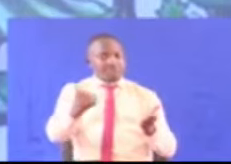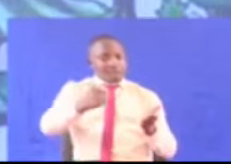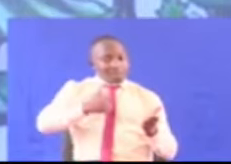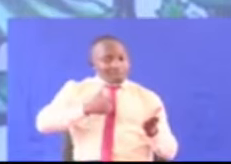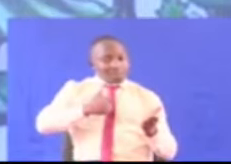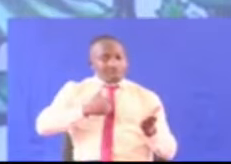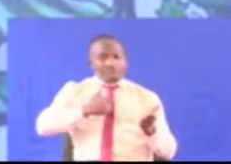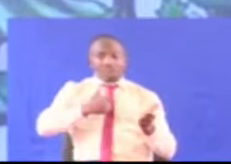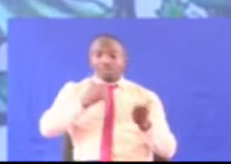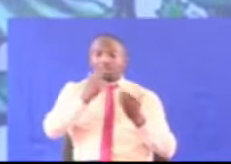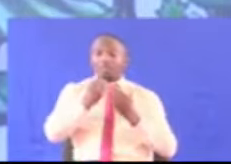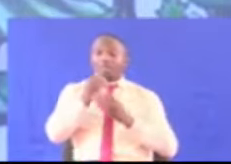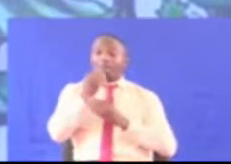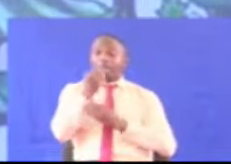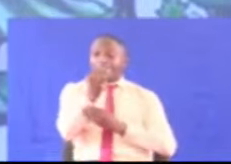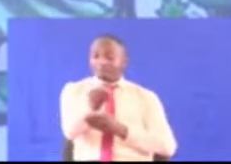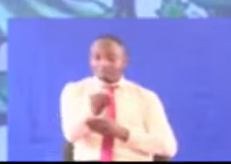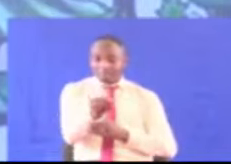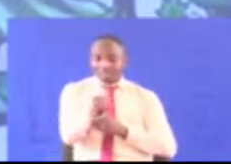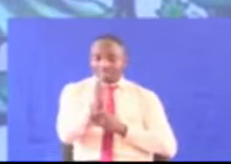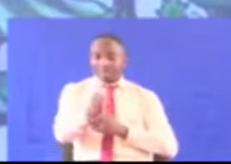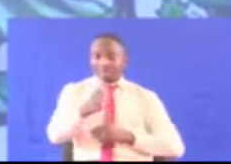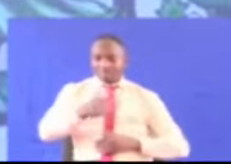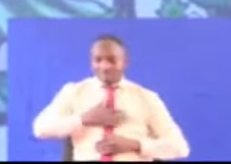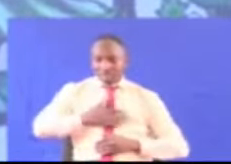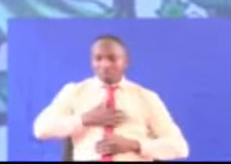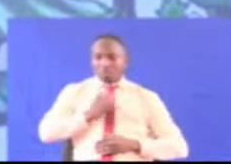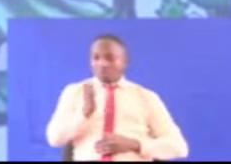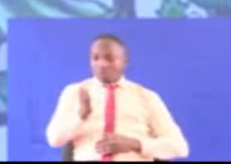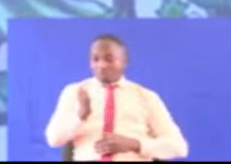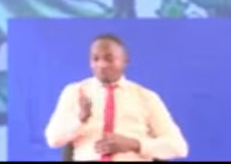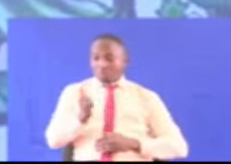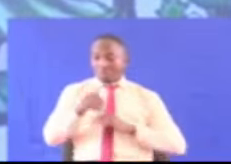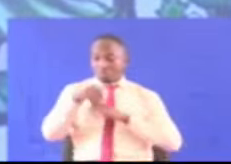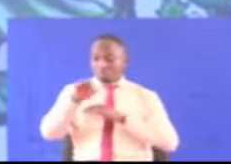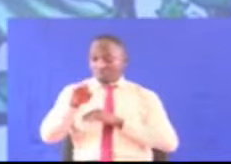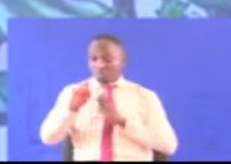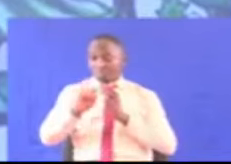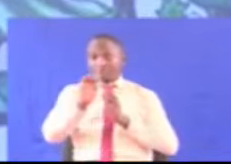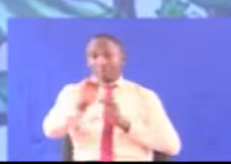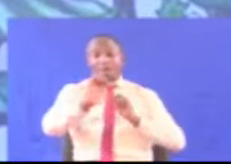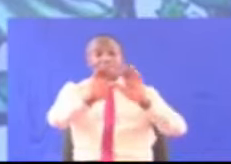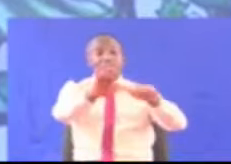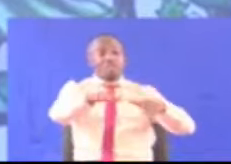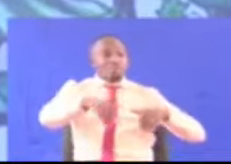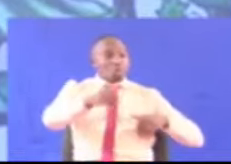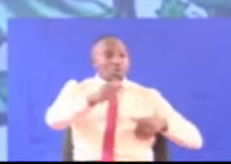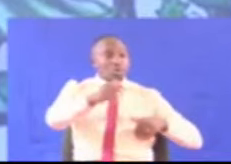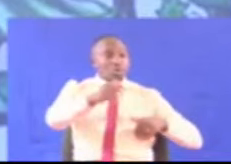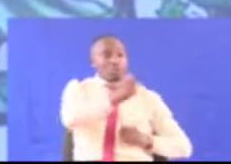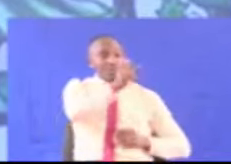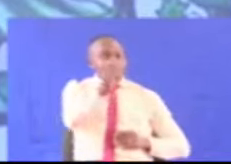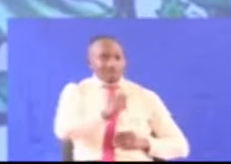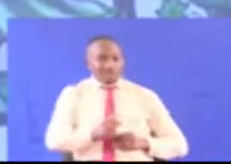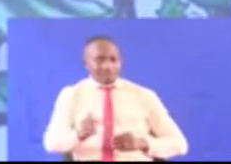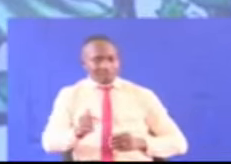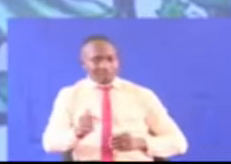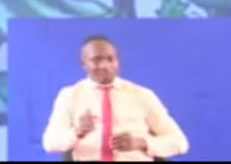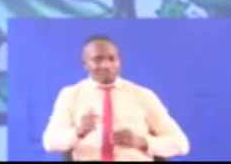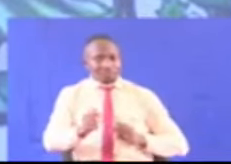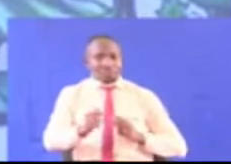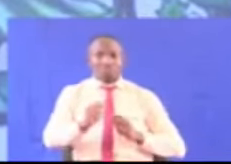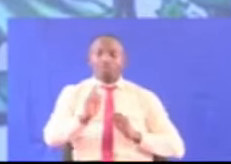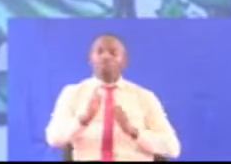nami nitampelekea salamu, lakini hapa kiitifaki wewe ndio mpeleka salamu. Mwambie Bunge la Jamhuri ya Muungano wa